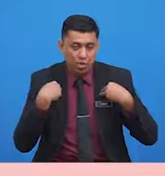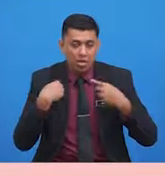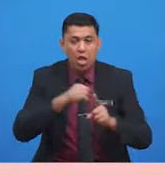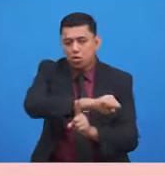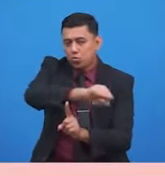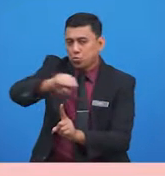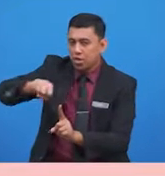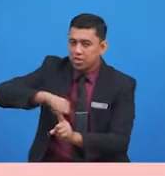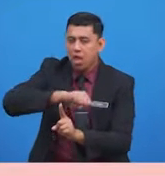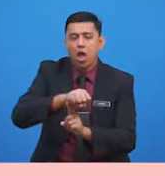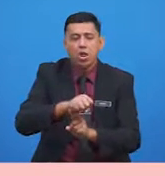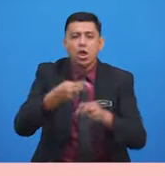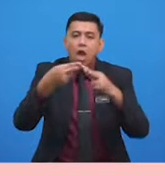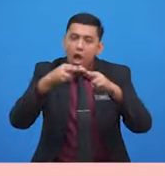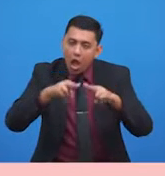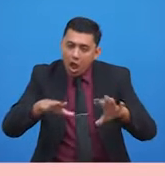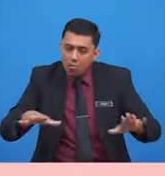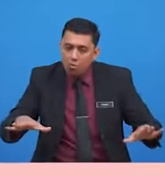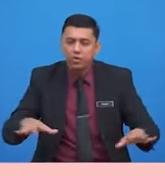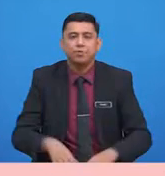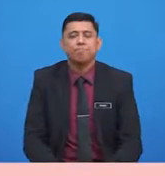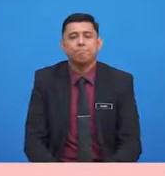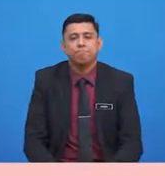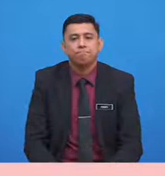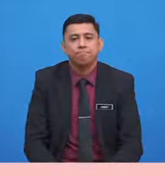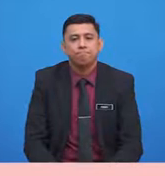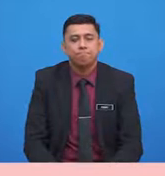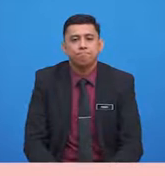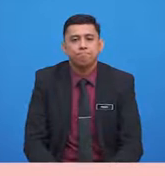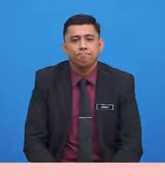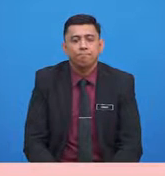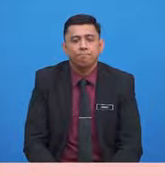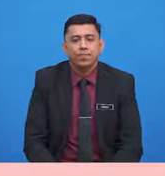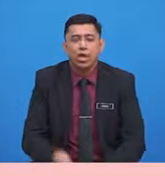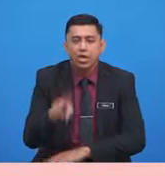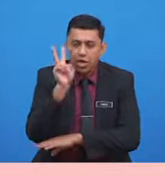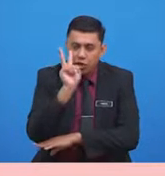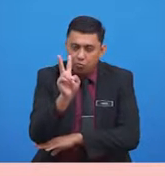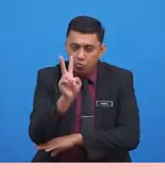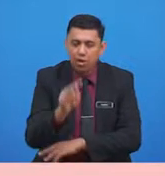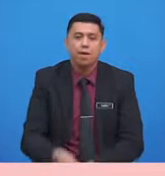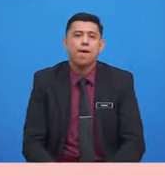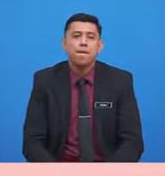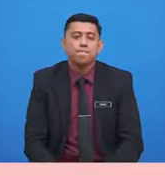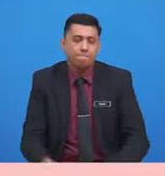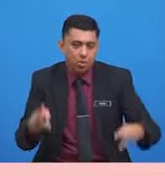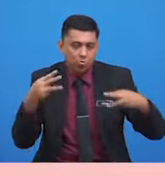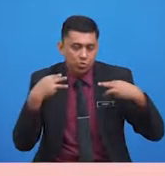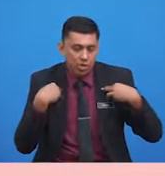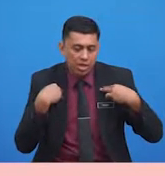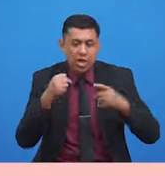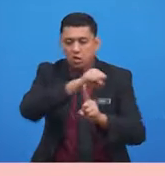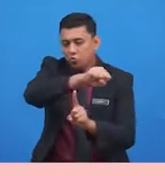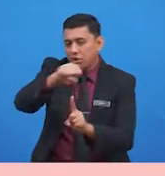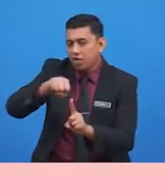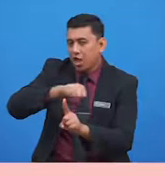suasana harmoni. Cikgu ulang ya. Kepentingan yang kedua adalah